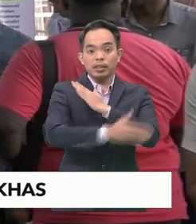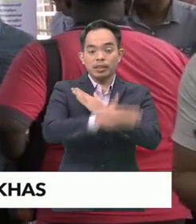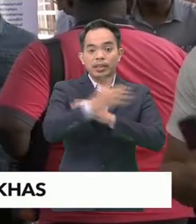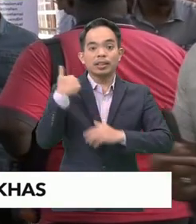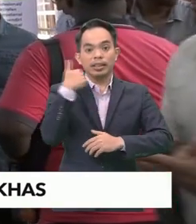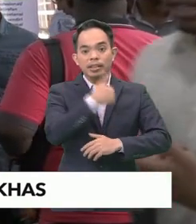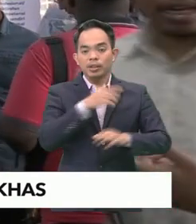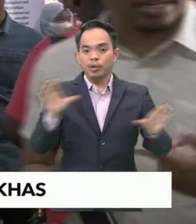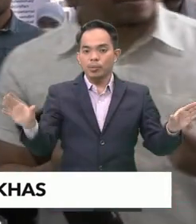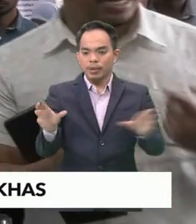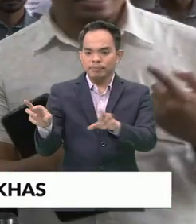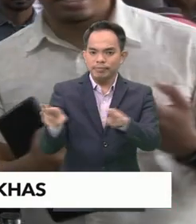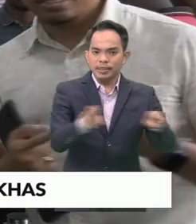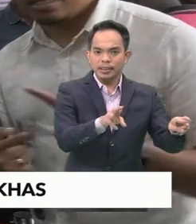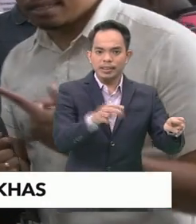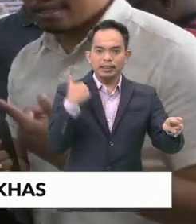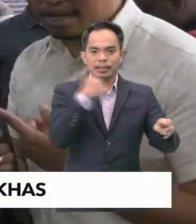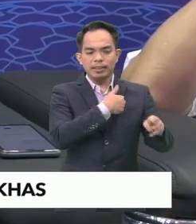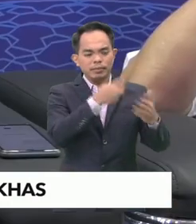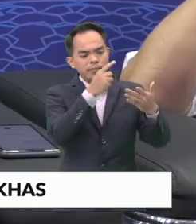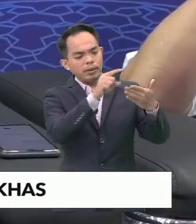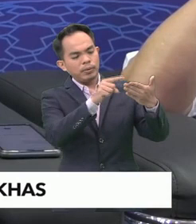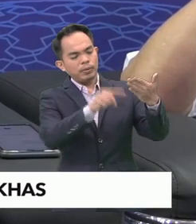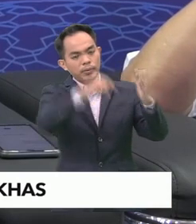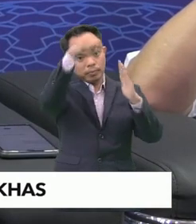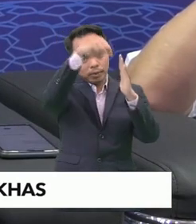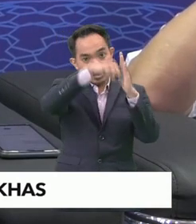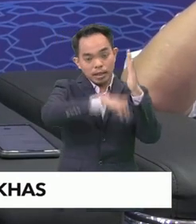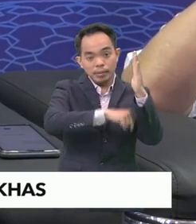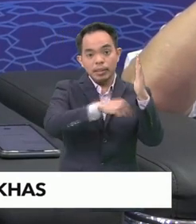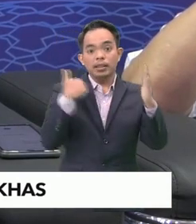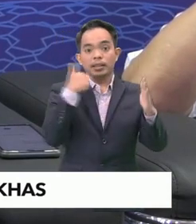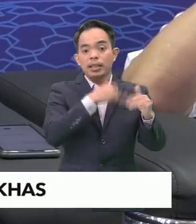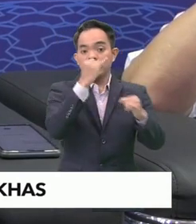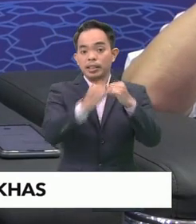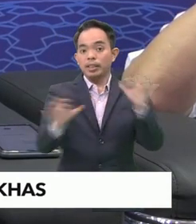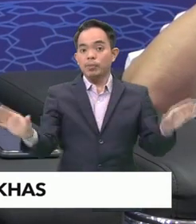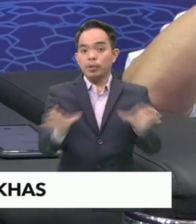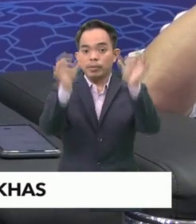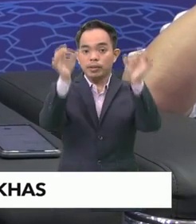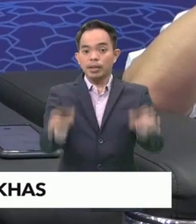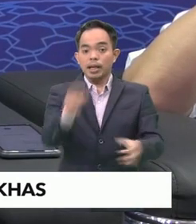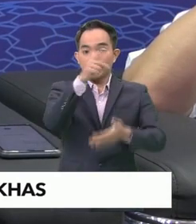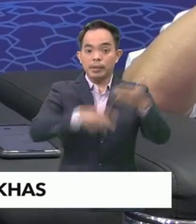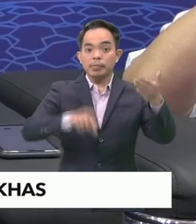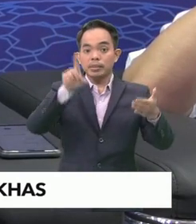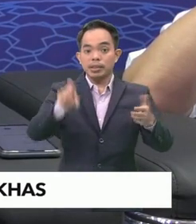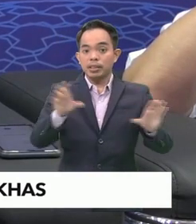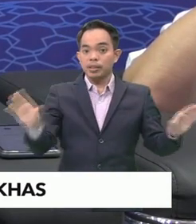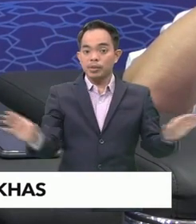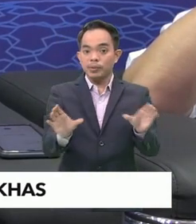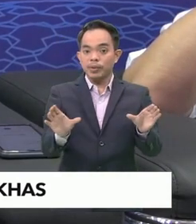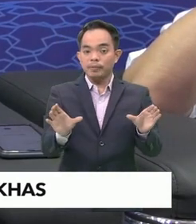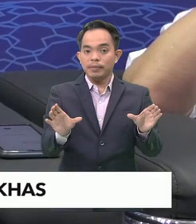buat Lepas itu kita akan teliti secara dengan lebih rinci dan akhirnya kita akan berkeputusan apakah yang perlu kita laksanakan